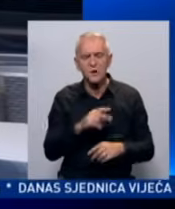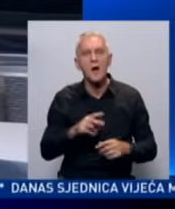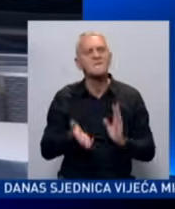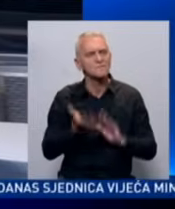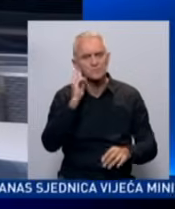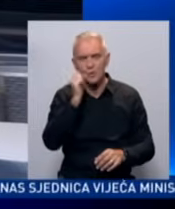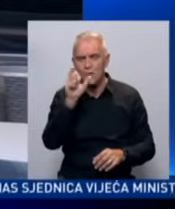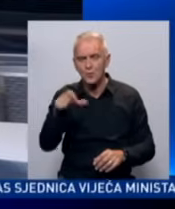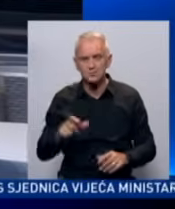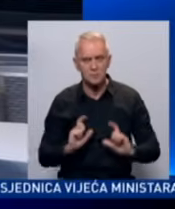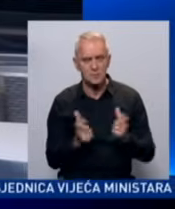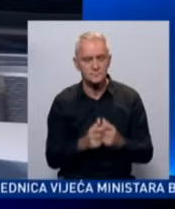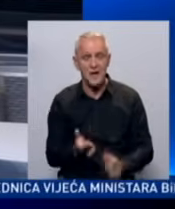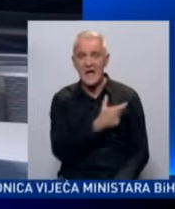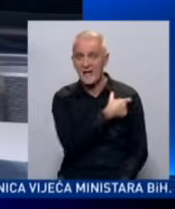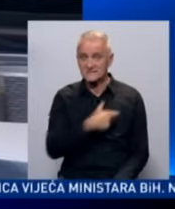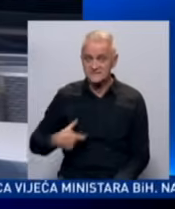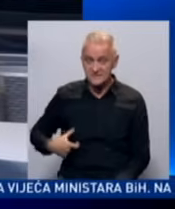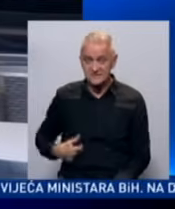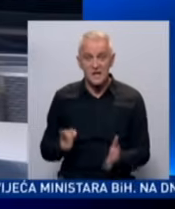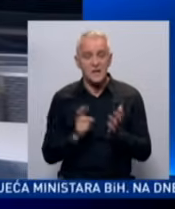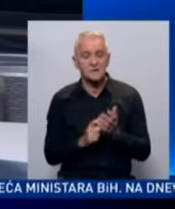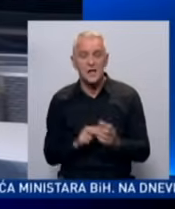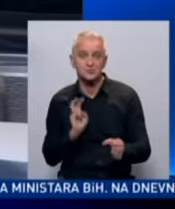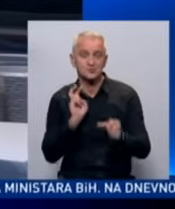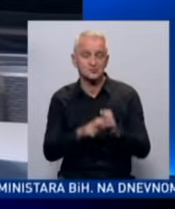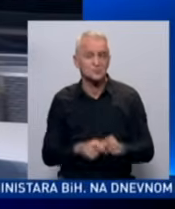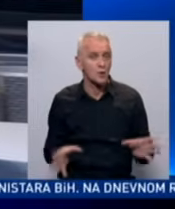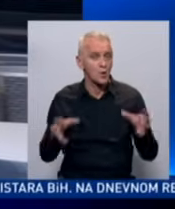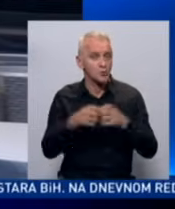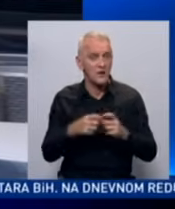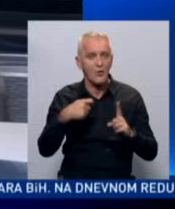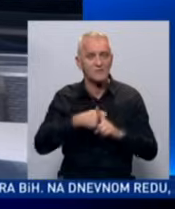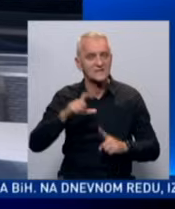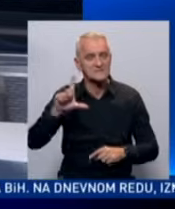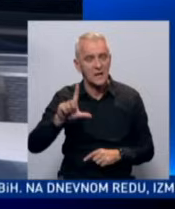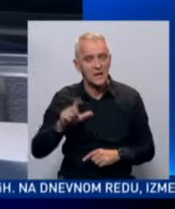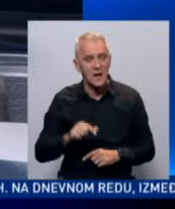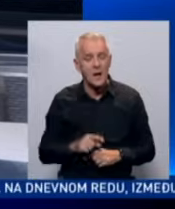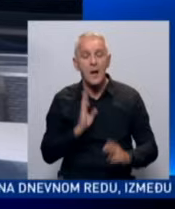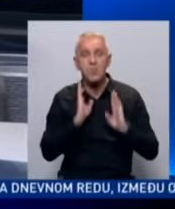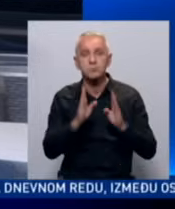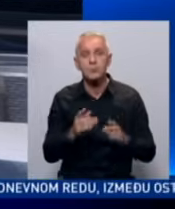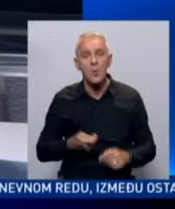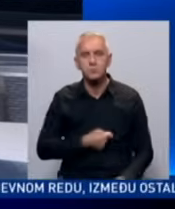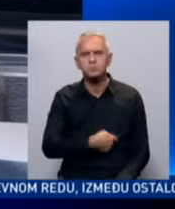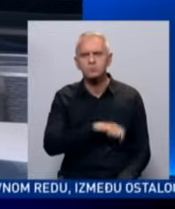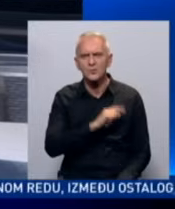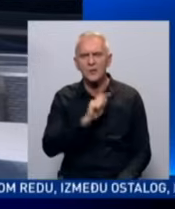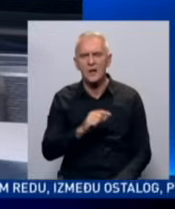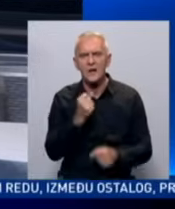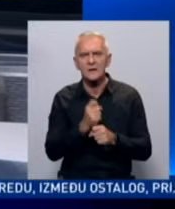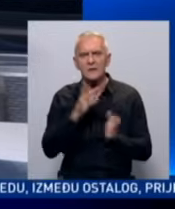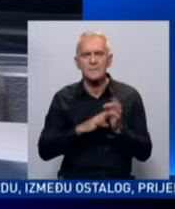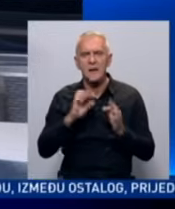uhapšeno. Zrinski traži drugo uzastopno učešće u grupama konferencijske ligi, a na putu do tog uspjeha stoji portugalska Vitorija